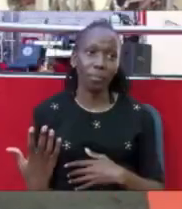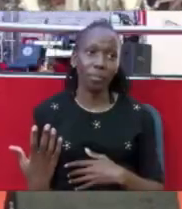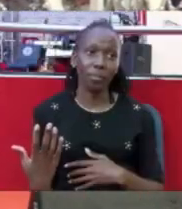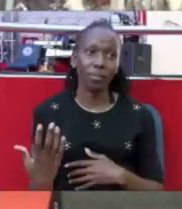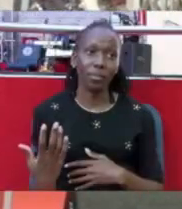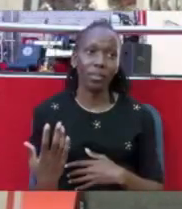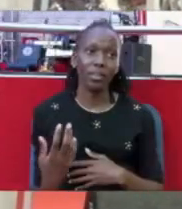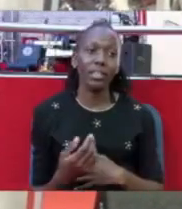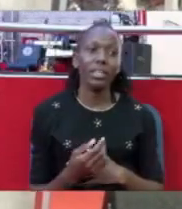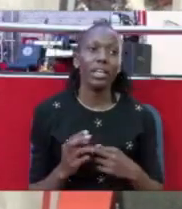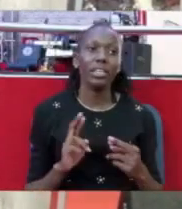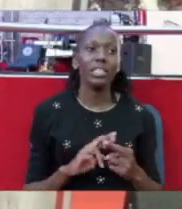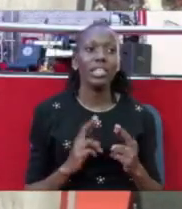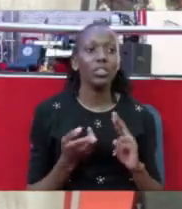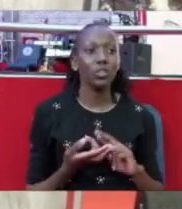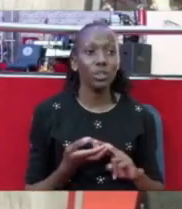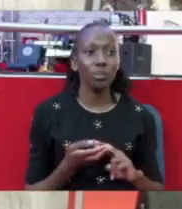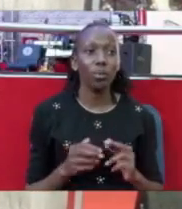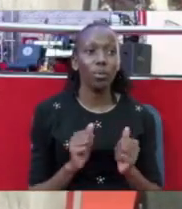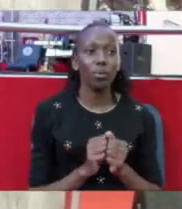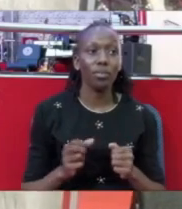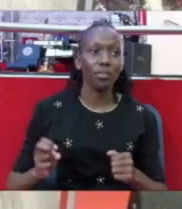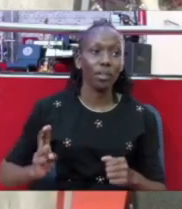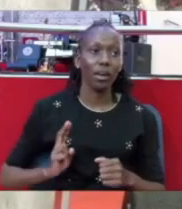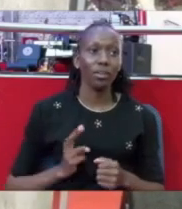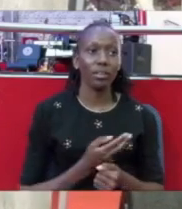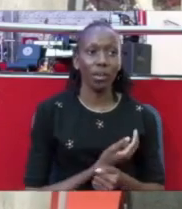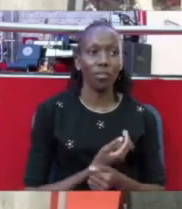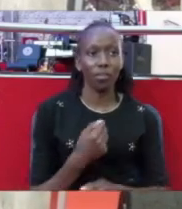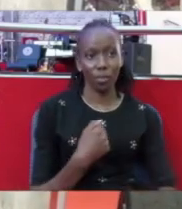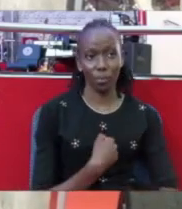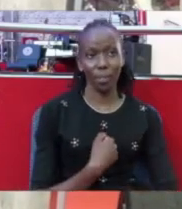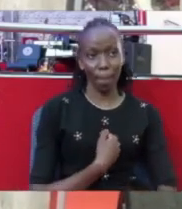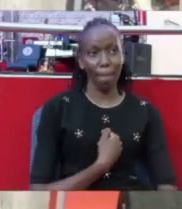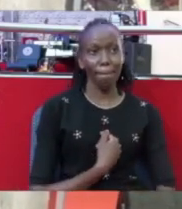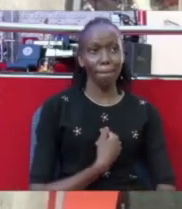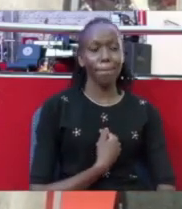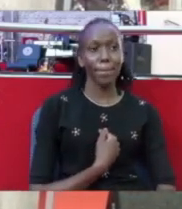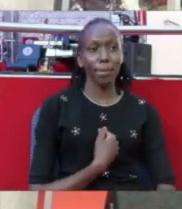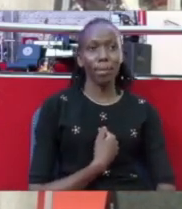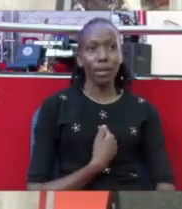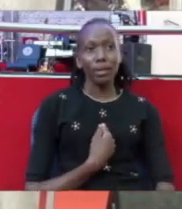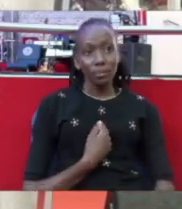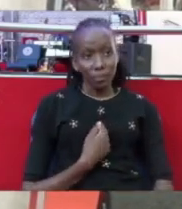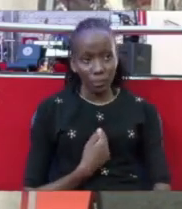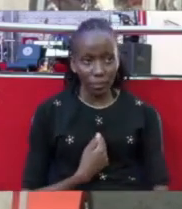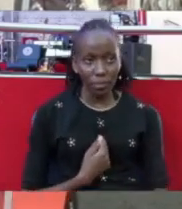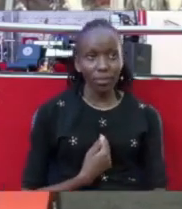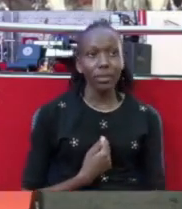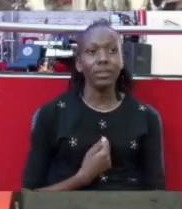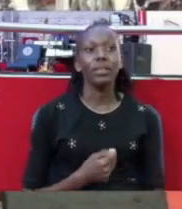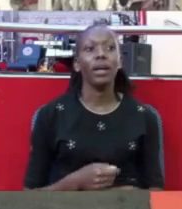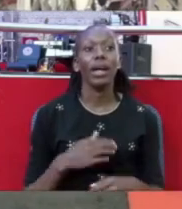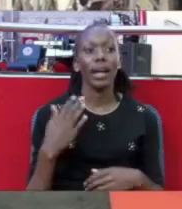with ourselves, hata uhusiano wetu na sisi binafsi. But every day we wake up consecrating ourselves to God. Kwamba kila siku tunaamka